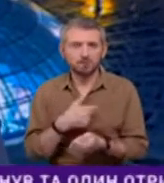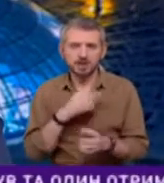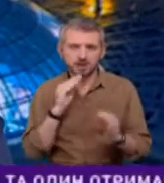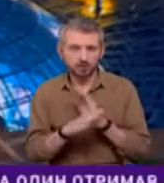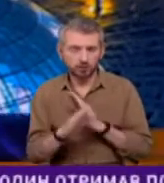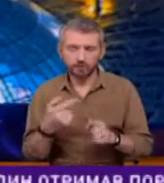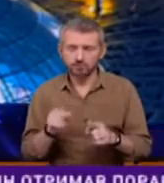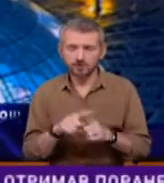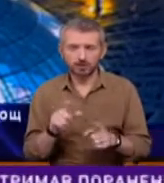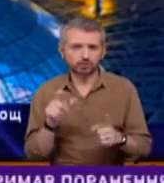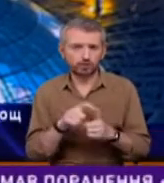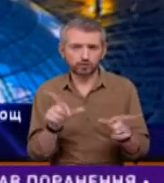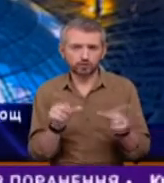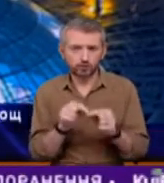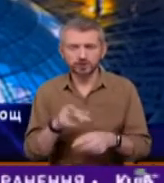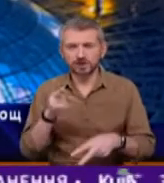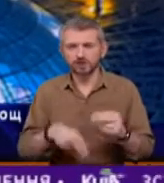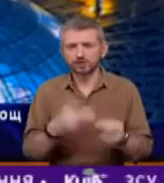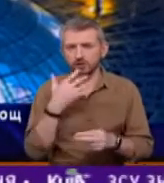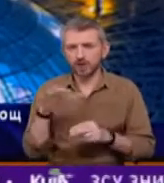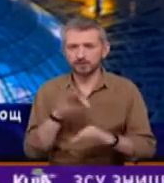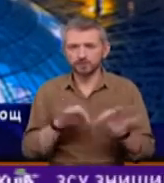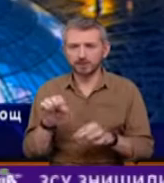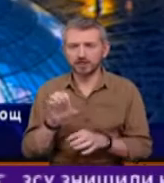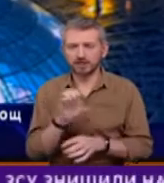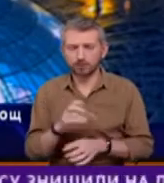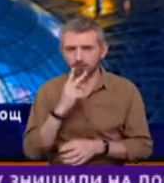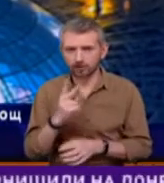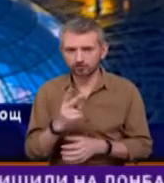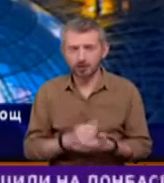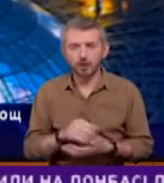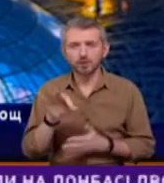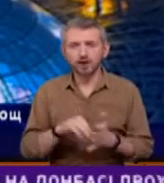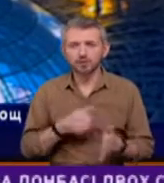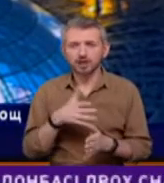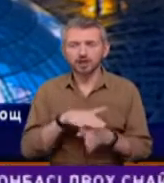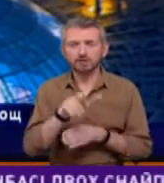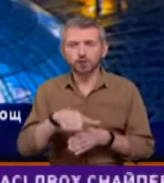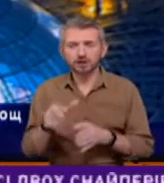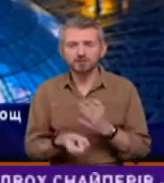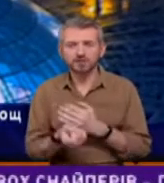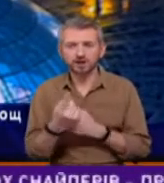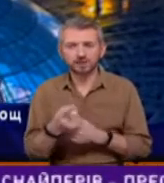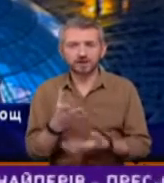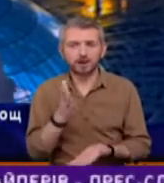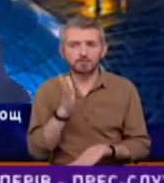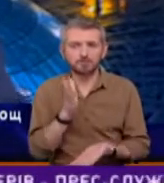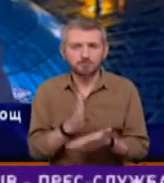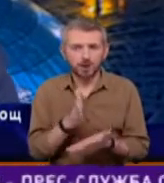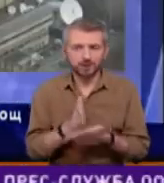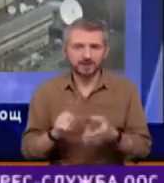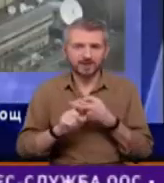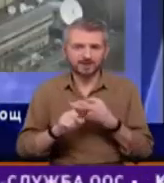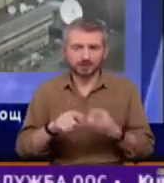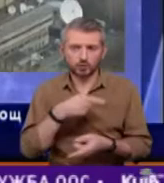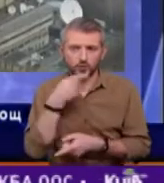приховуємо це словосполучення, завершився національний відбір Євробачення. Одразу кілька виконавців виявляються мають зв'язки